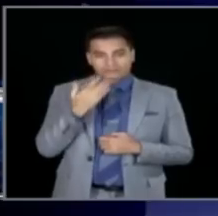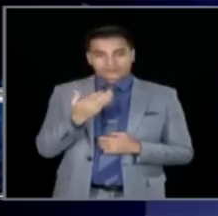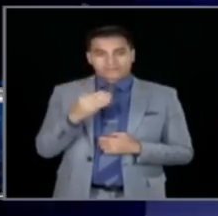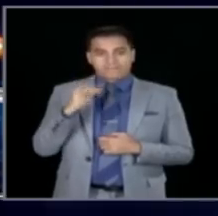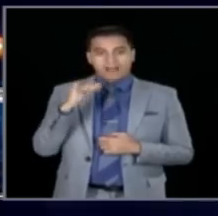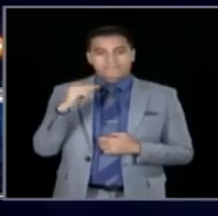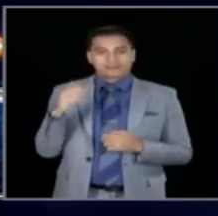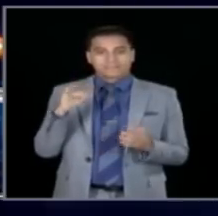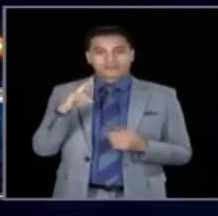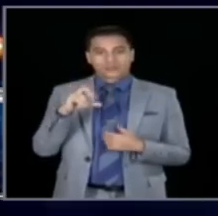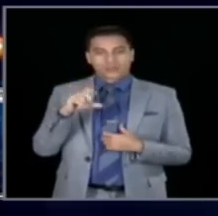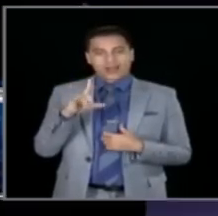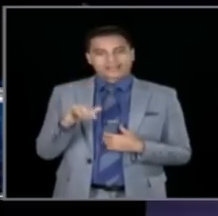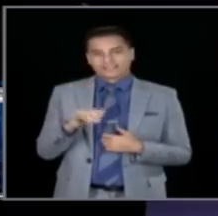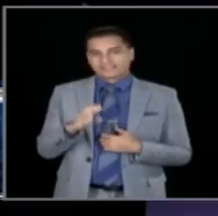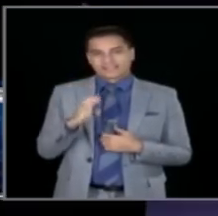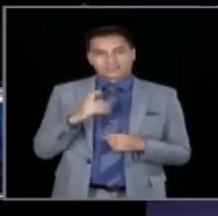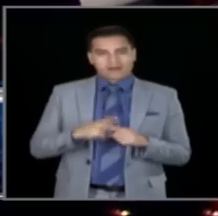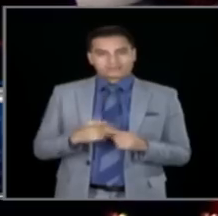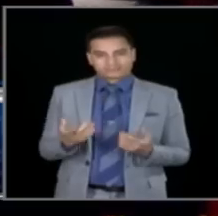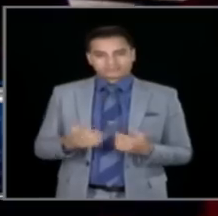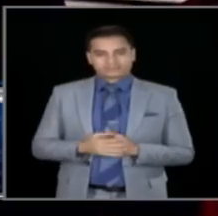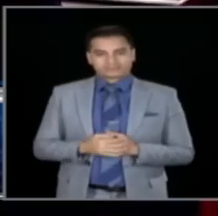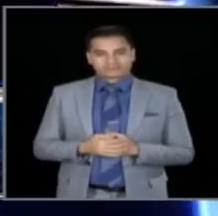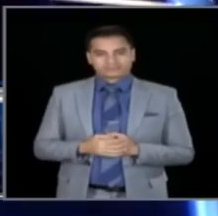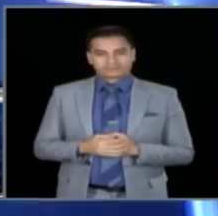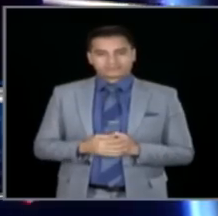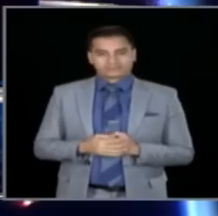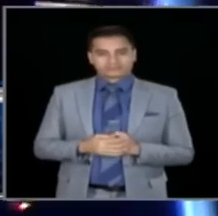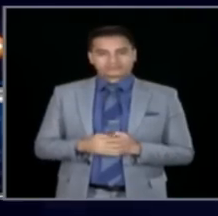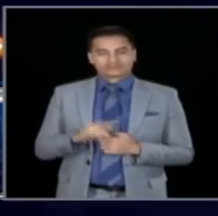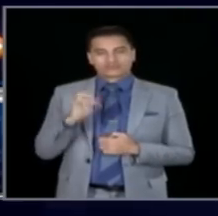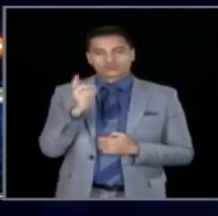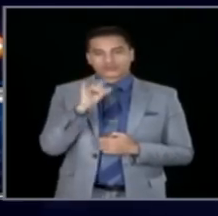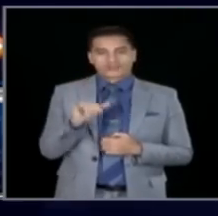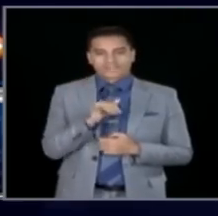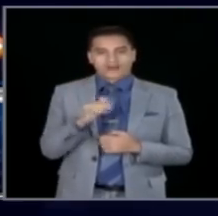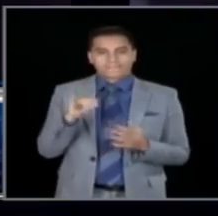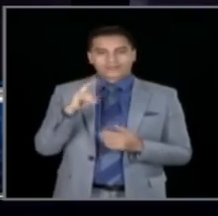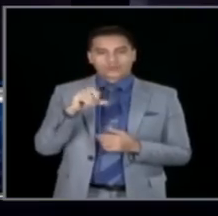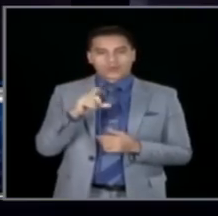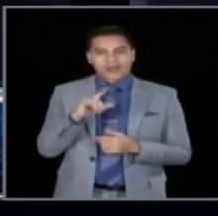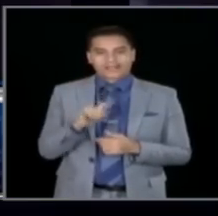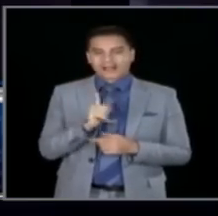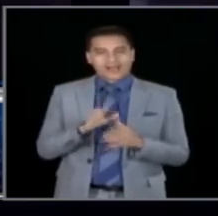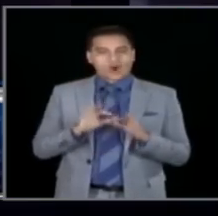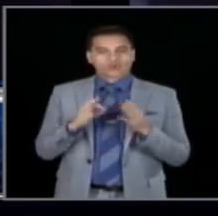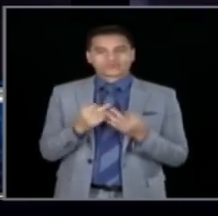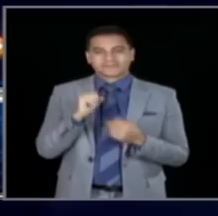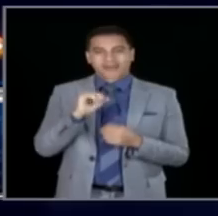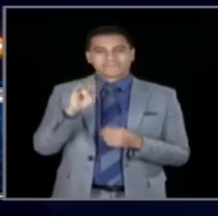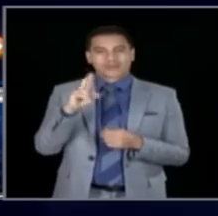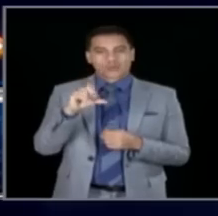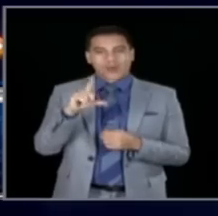محمد متولي. إجابة خاطئة. مصطفى متولي؟ ولا مصطفى متولي، مش عيلة متولي